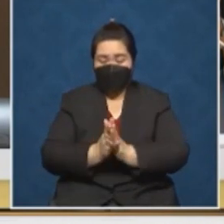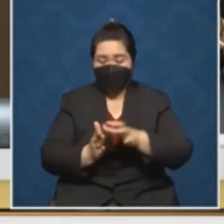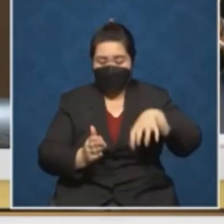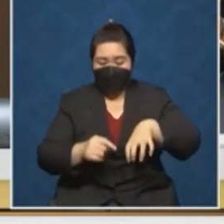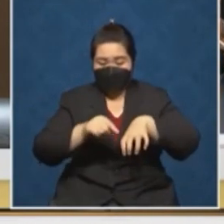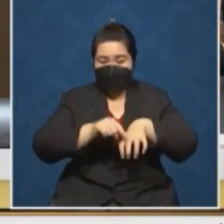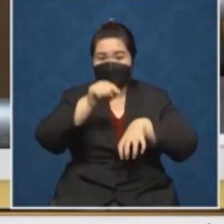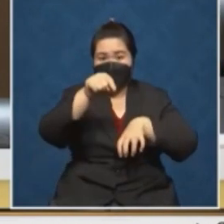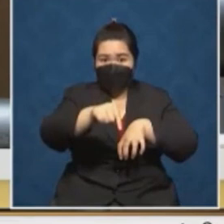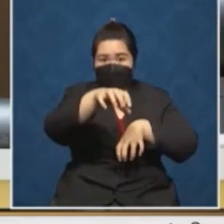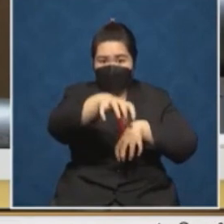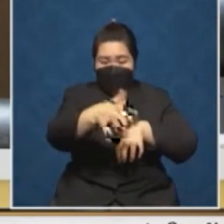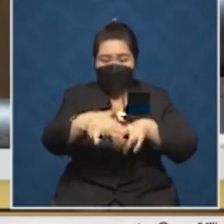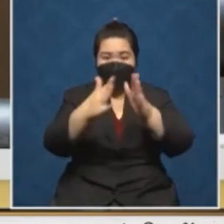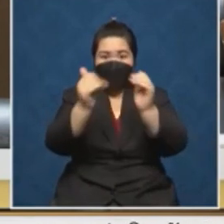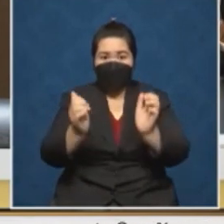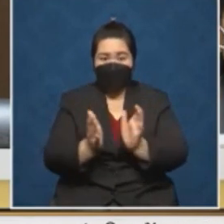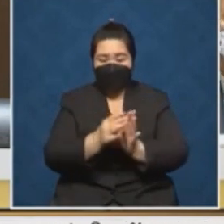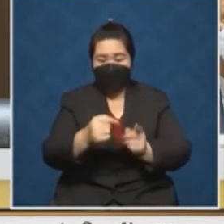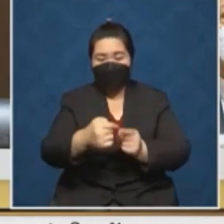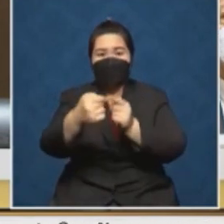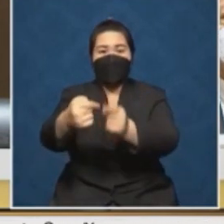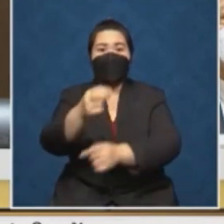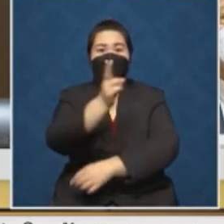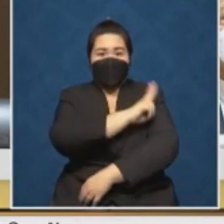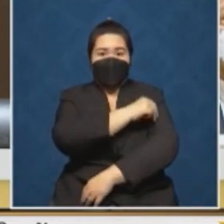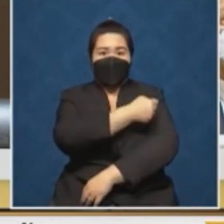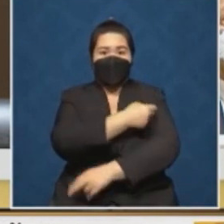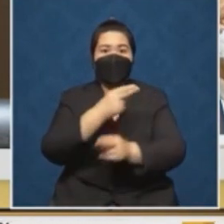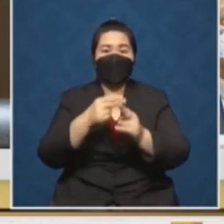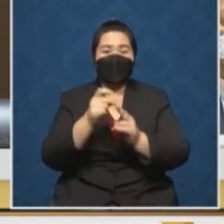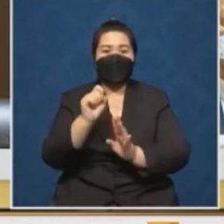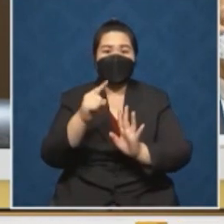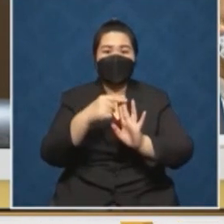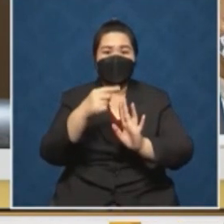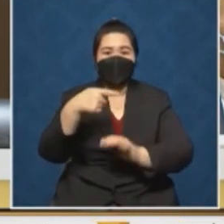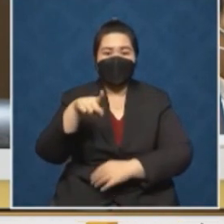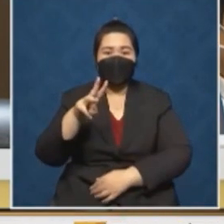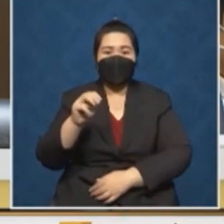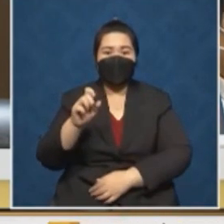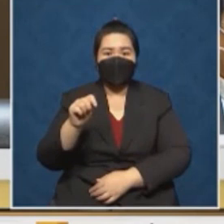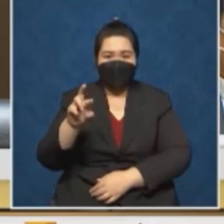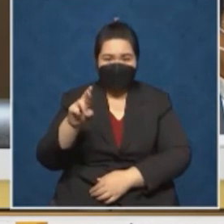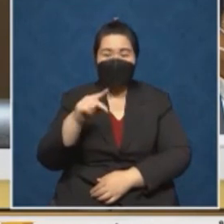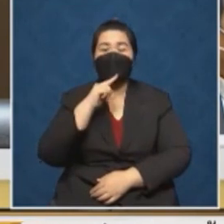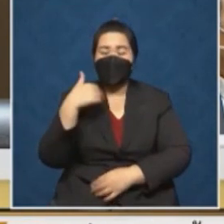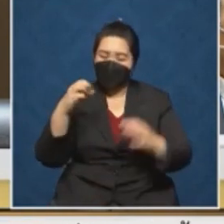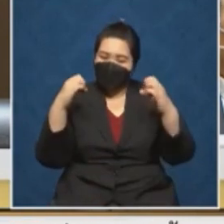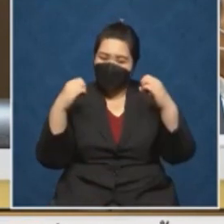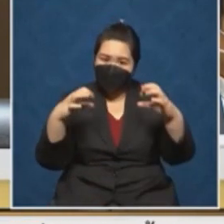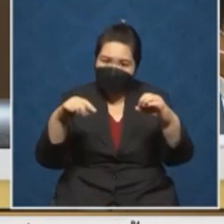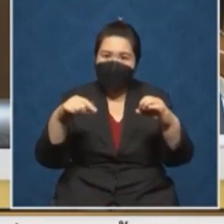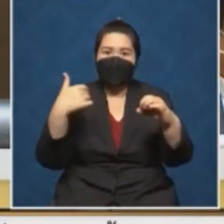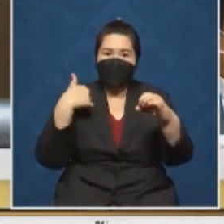2ตั้งแต่วัดคูสลอดไปถึงโรงพยาบาลสุขมิตรซึ่งเป็นถนน2เลนจราจรมีไฟฟ้าเป็นช่วงๆทำ